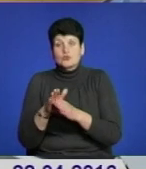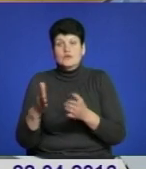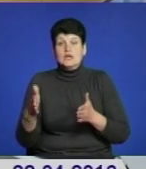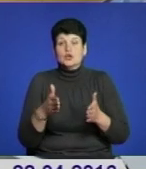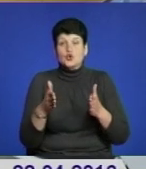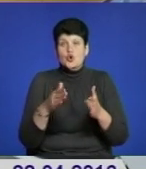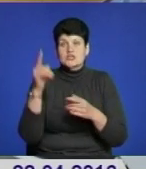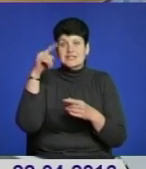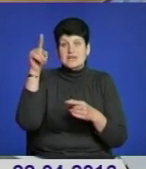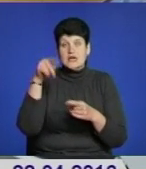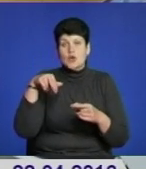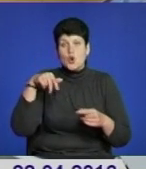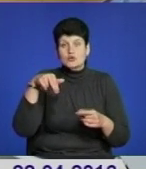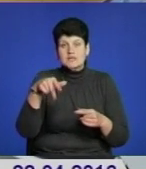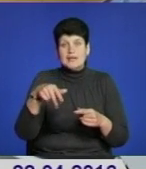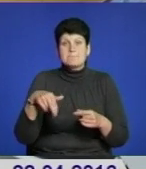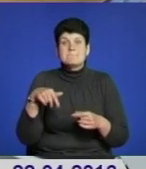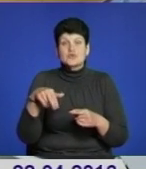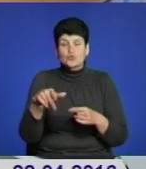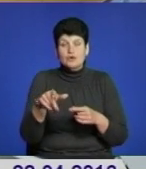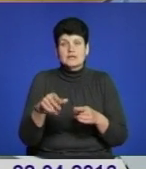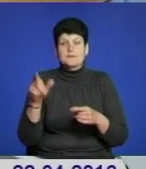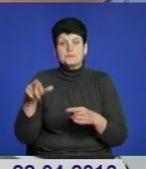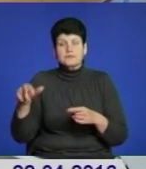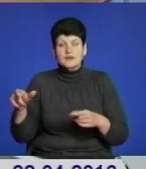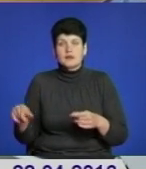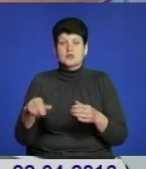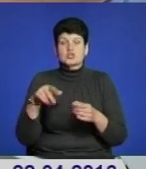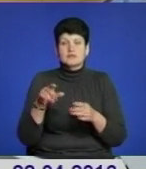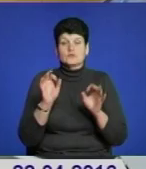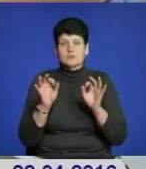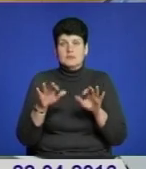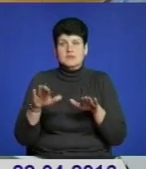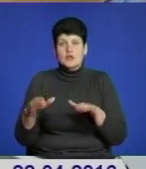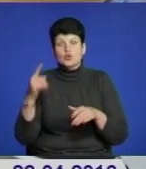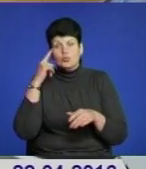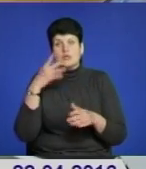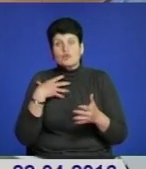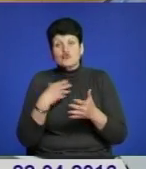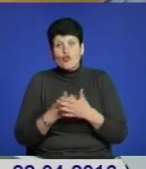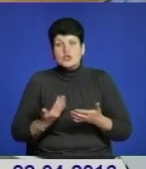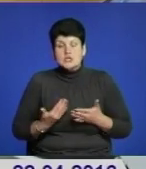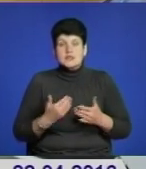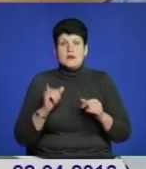дорожніх знаків і розміток пішоходних, і щоб переходили в належність. Місцях і думали про своє життя, про безпеку